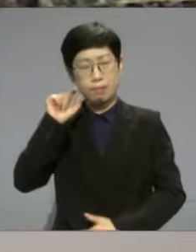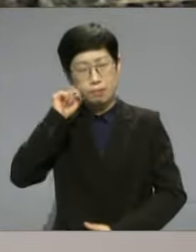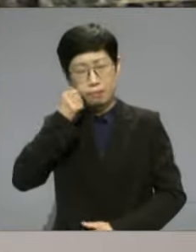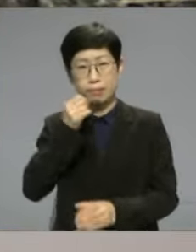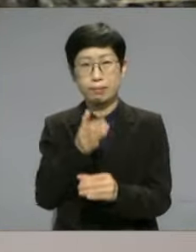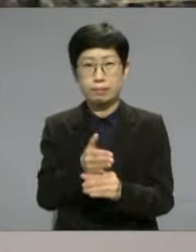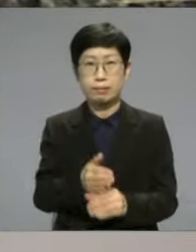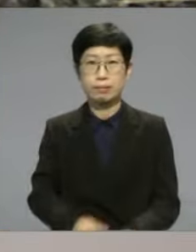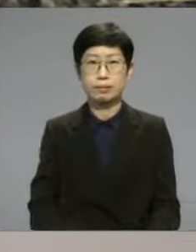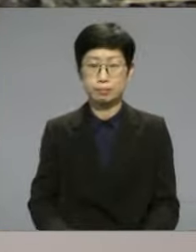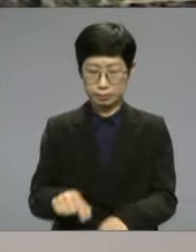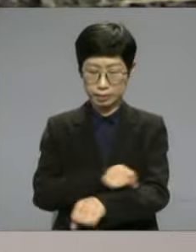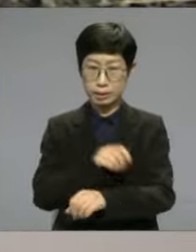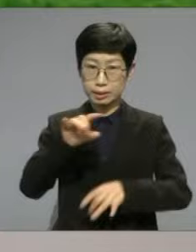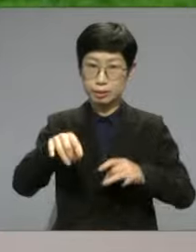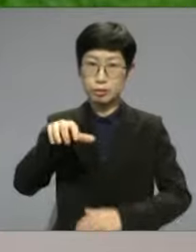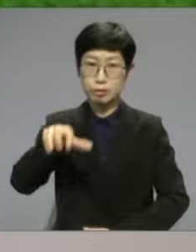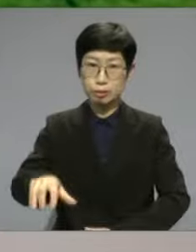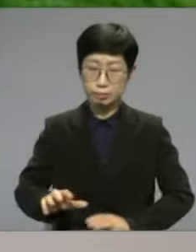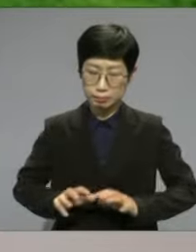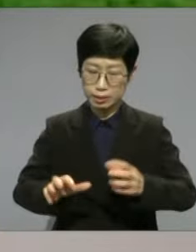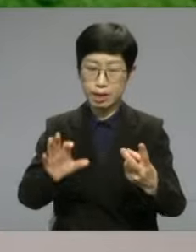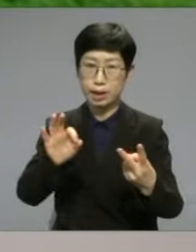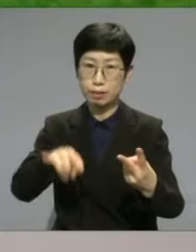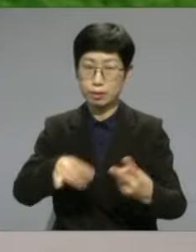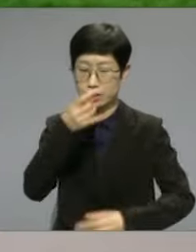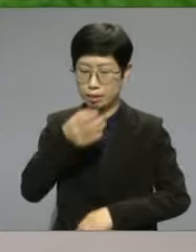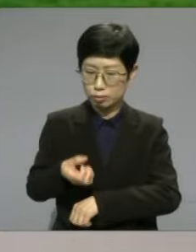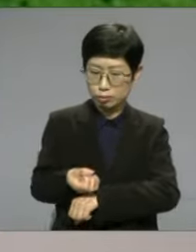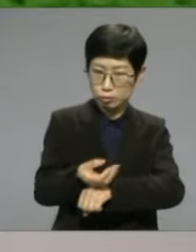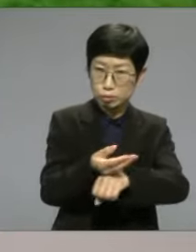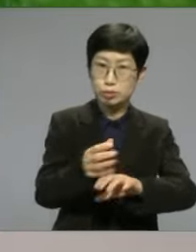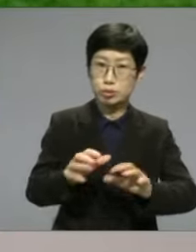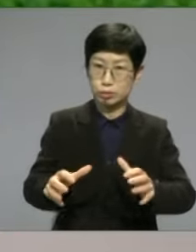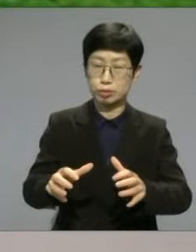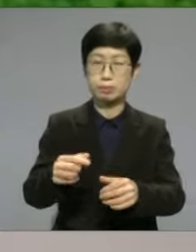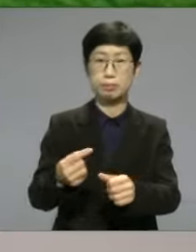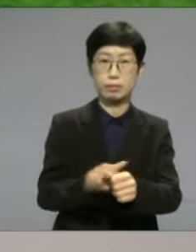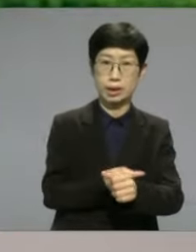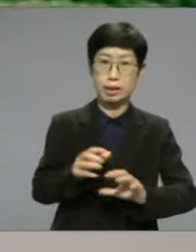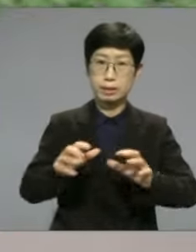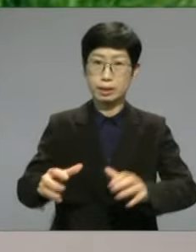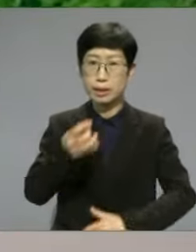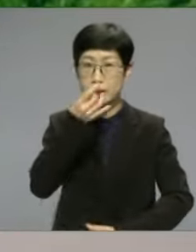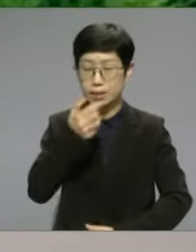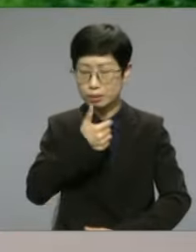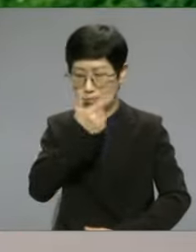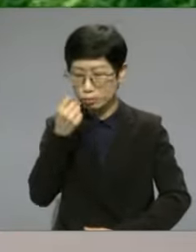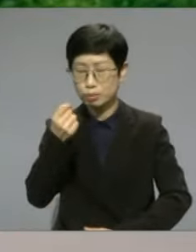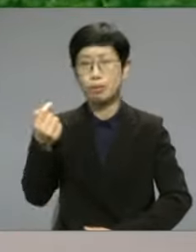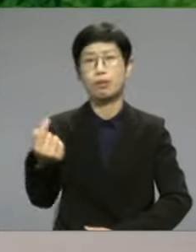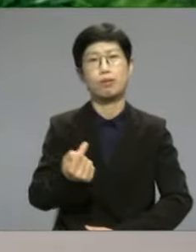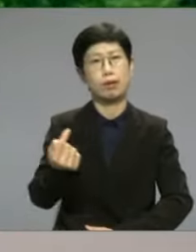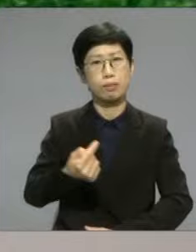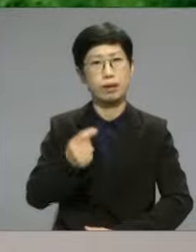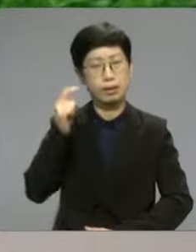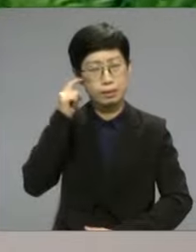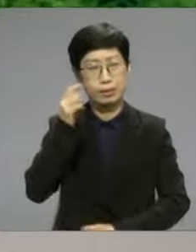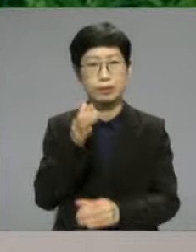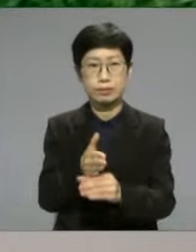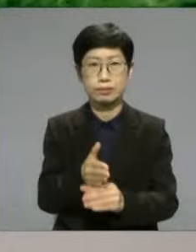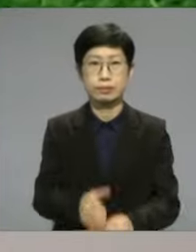있는데요 특히 태국이 세계 2위의 쌀 수출국인만큼 세계 식량 안보에도 영향을 미칠 것으로